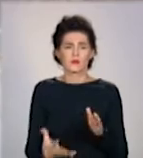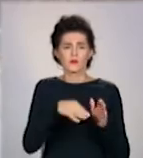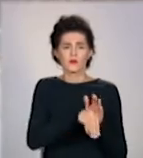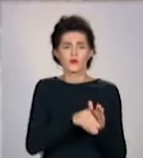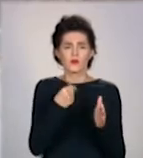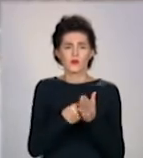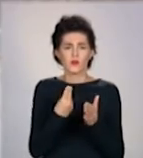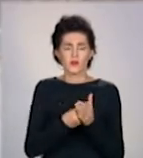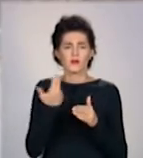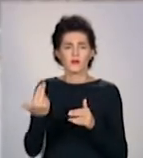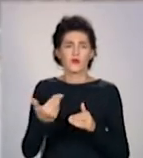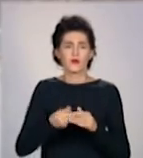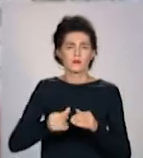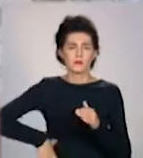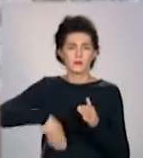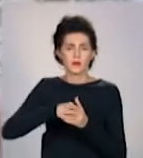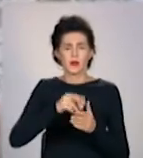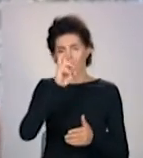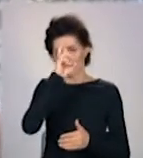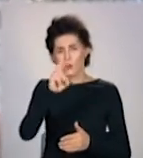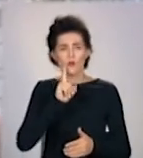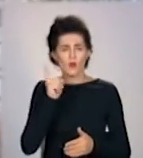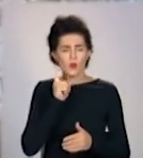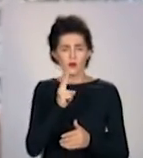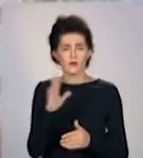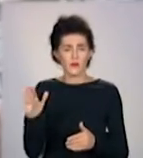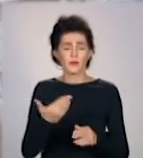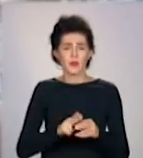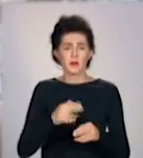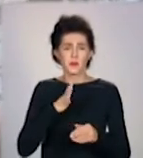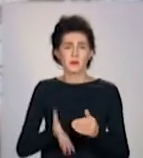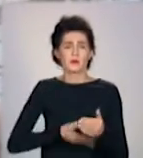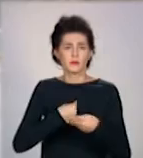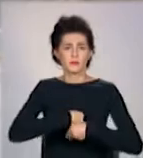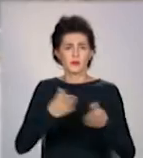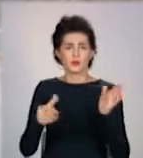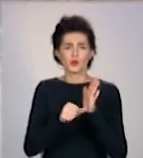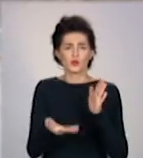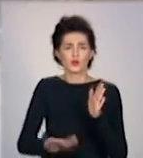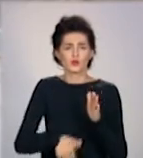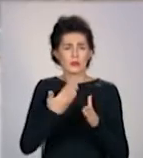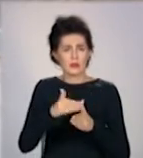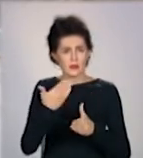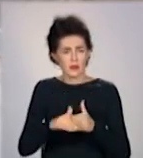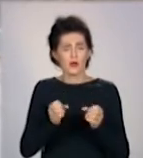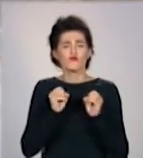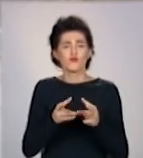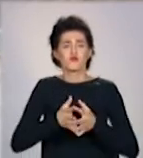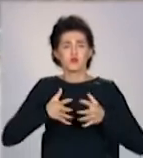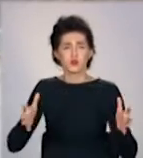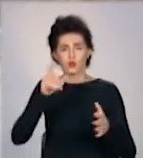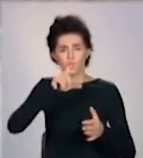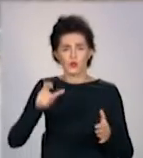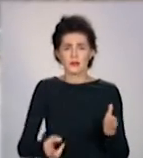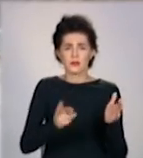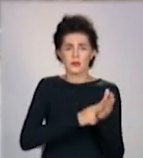средств статутного капитала Держмолоджитла. Нами в этом году было выдано около 6 кредитов. Чем больше людей зарегистрировано у нас